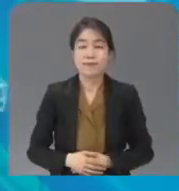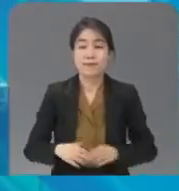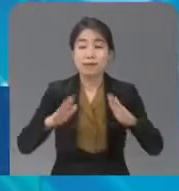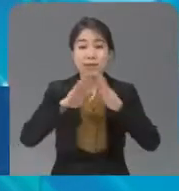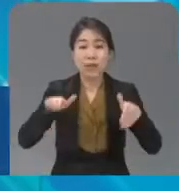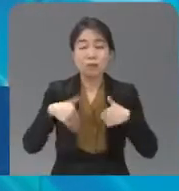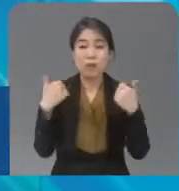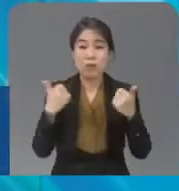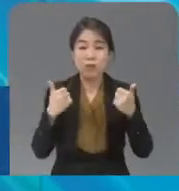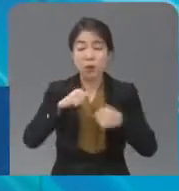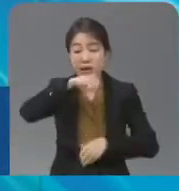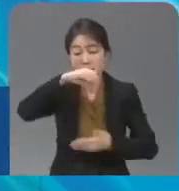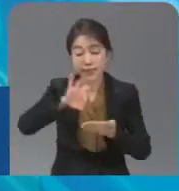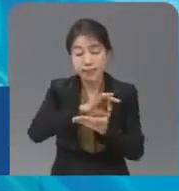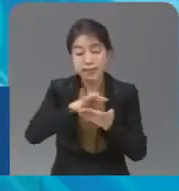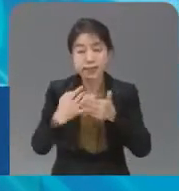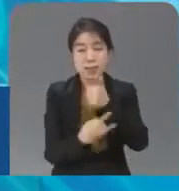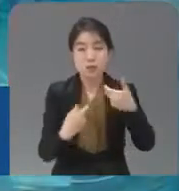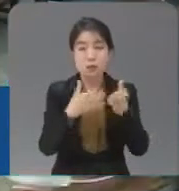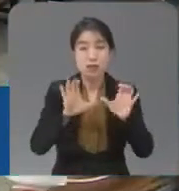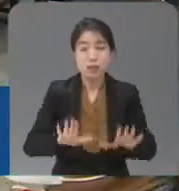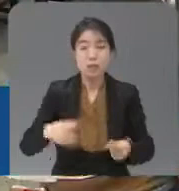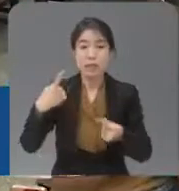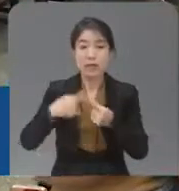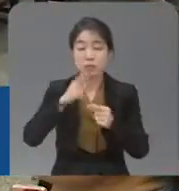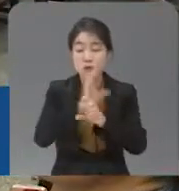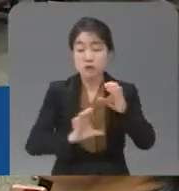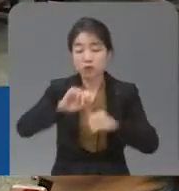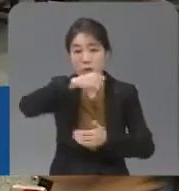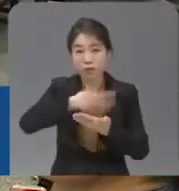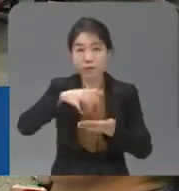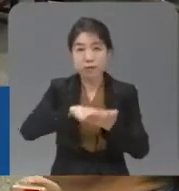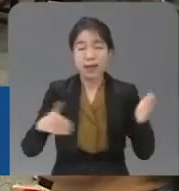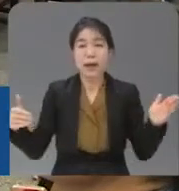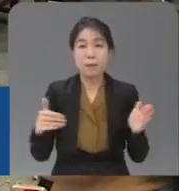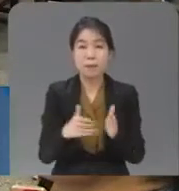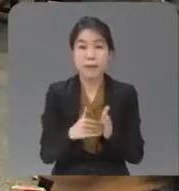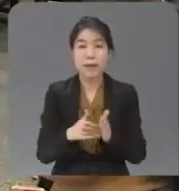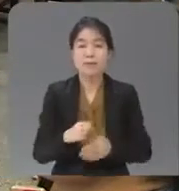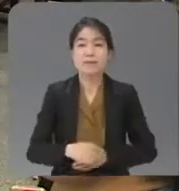전라남도 의 표에 예산 결산 위원회가 올해 첫 추경 심사 를 마무리했습니다